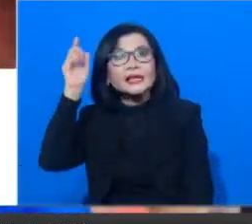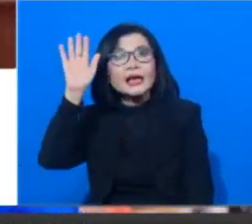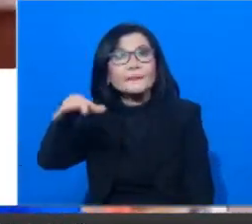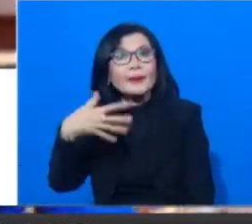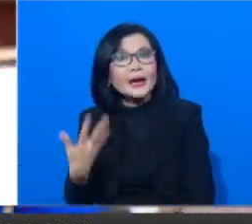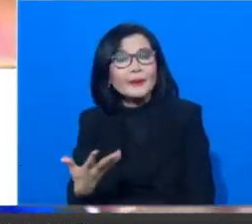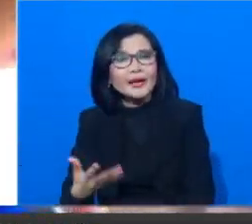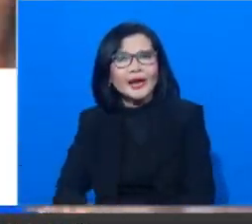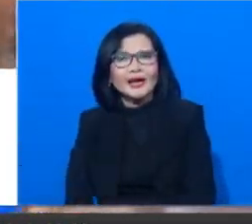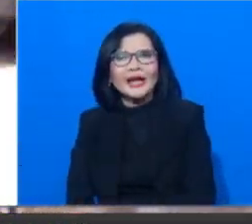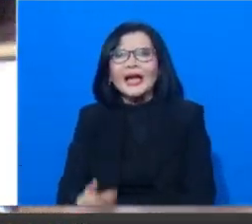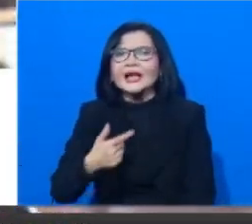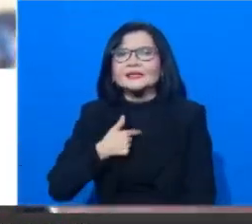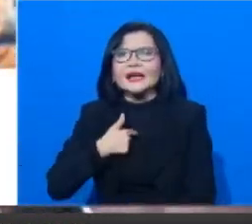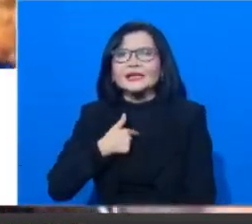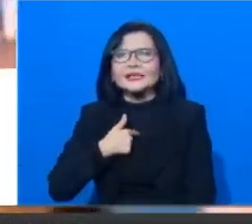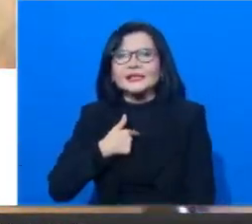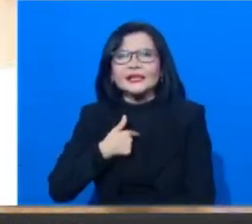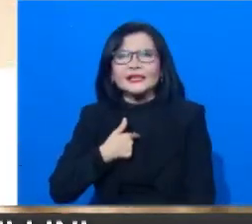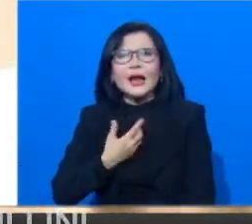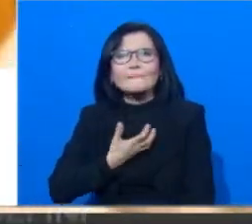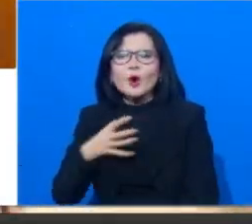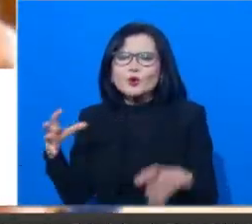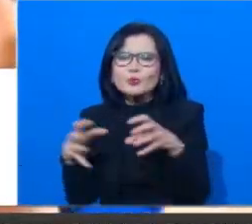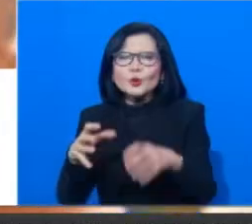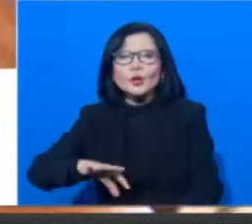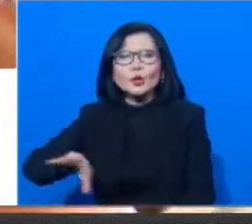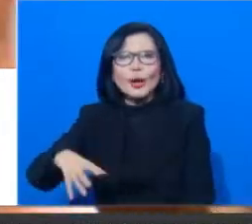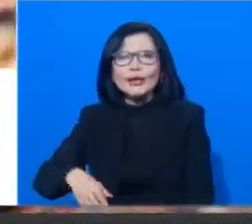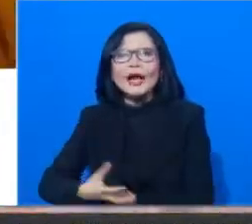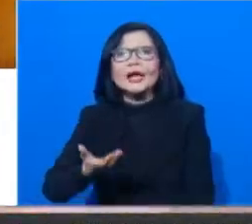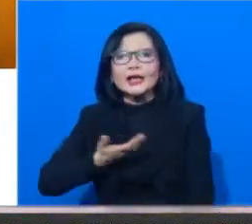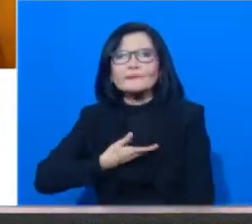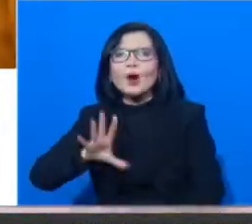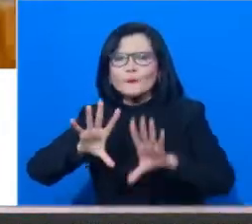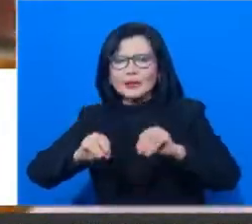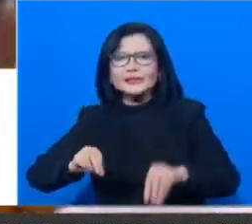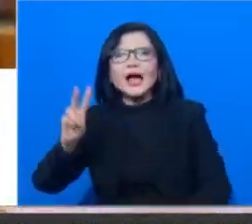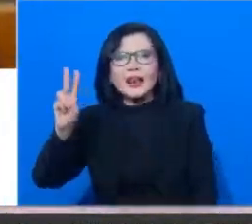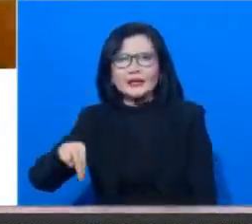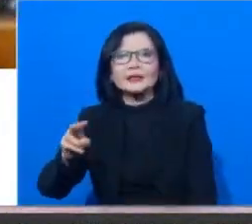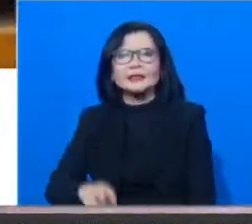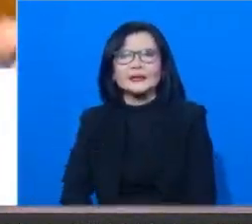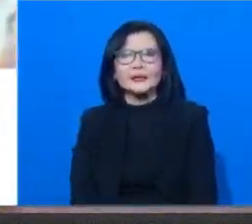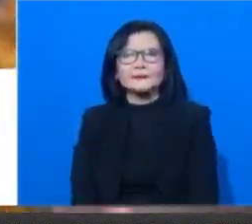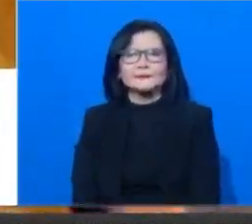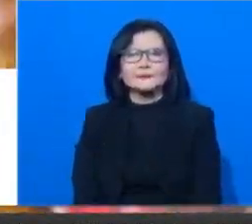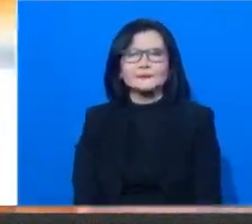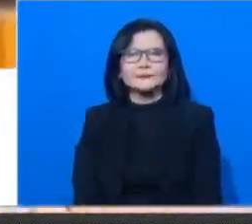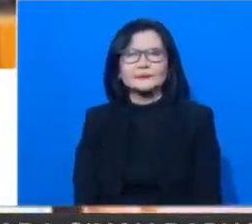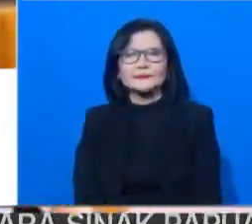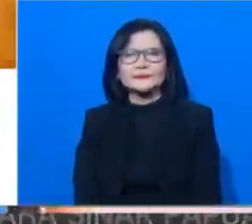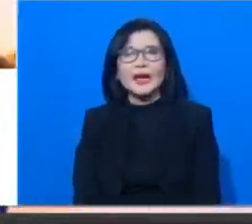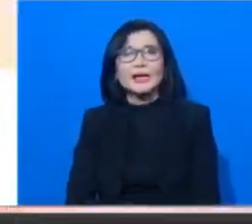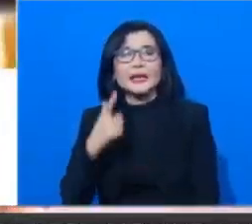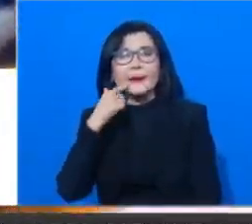rencana ke depan saya masih ini ingin kumpul dulu sama keluarga terus kembali melanjutkan aktivitas kembali bekerja seperti biasa seper itu oke mas yang menjadi